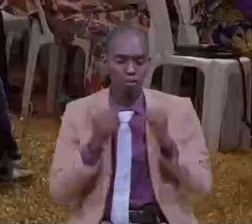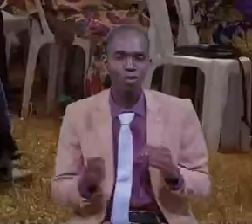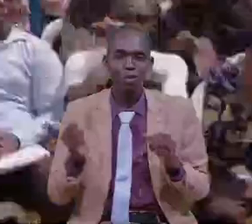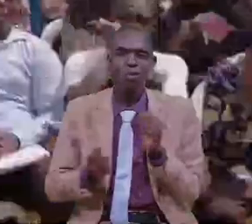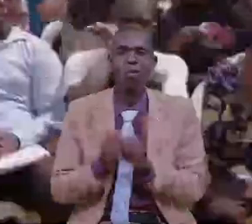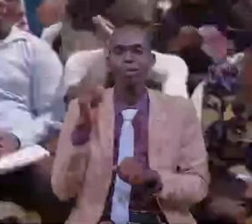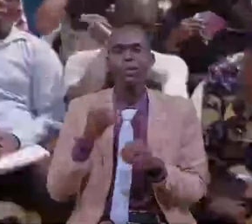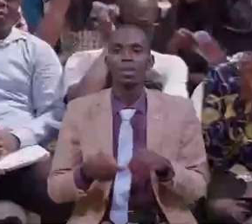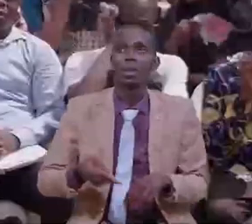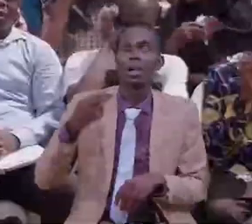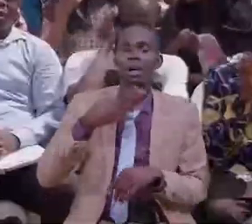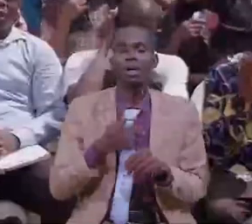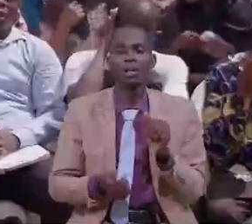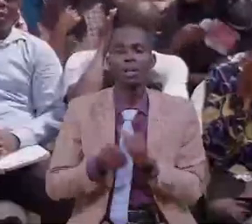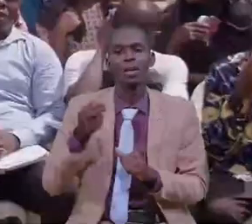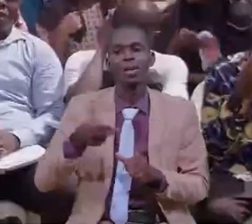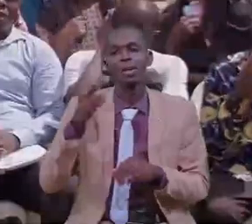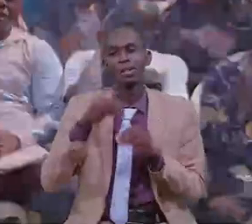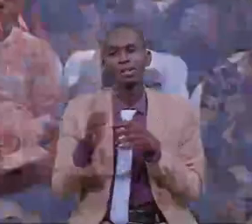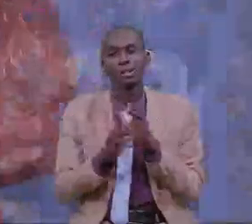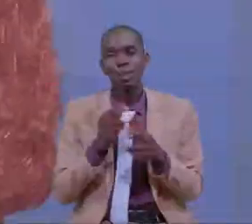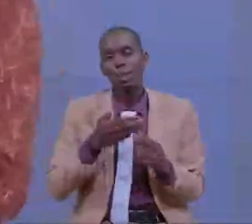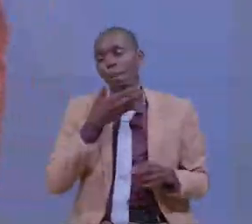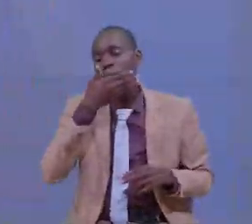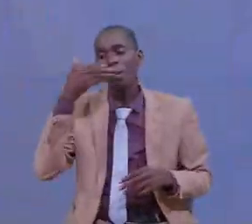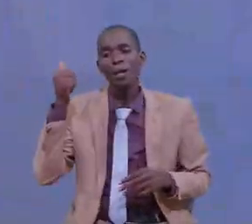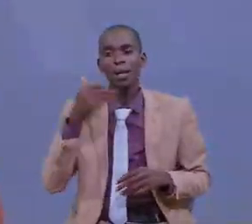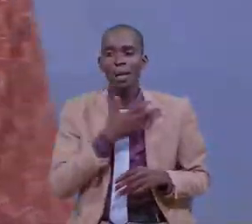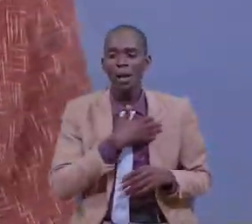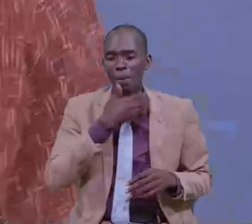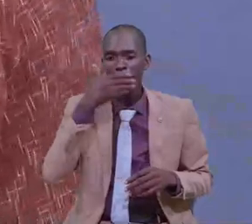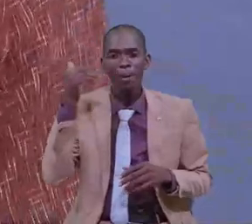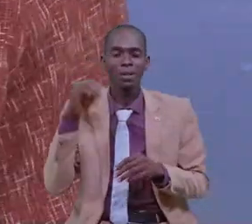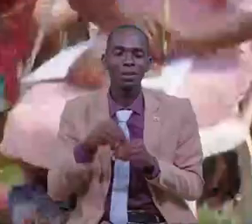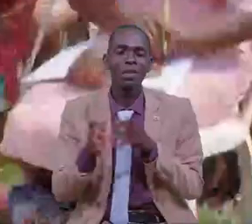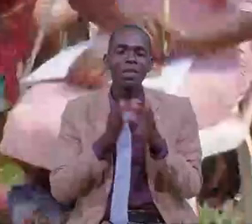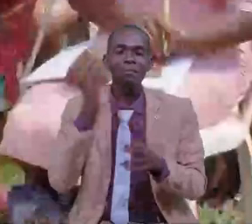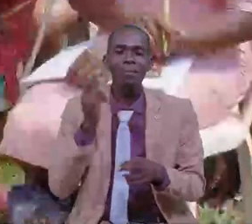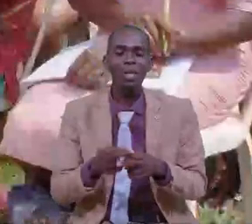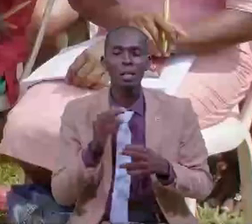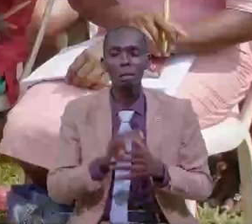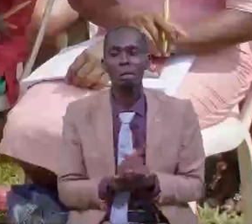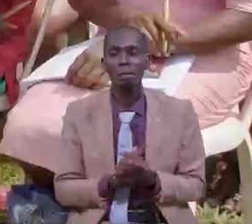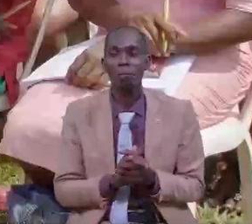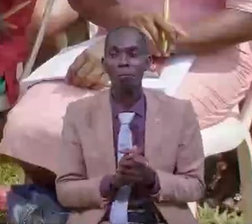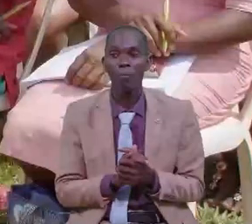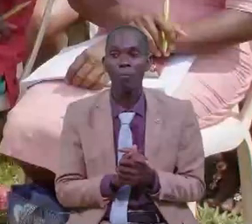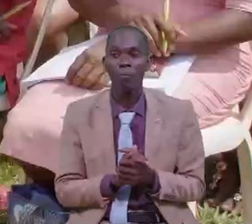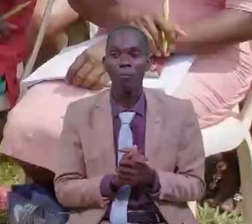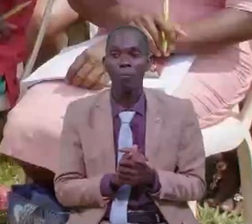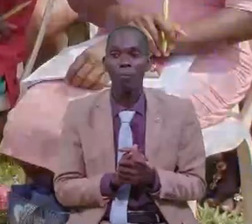Tu seras de plus en plus élevé. De plus en plus meilleur au nom de Jésus.